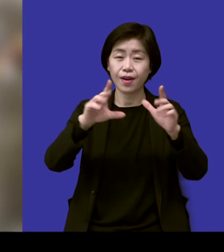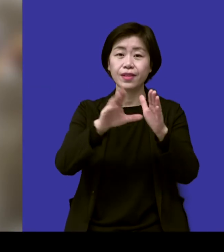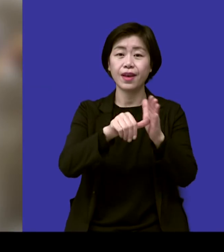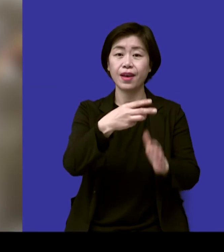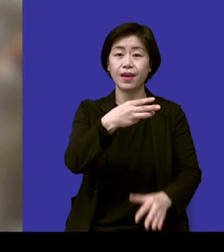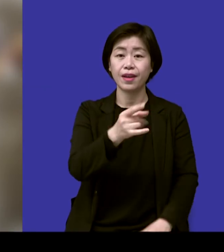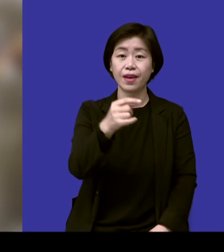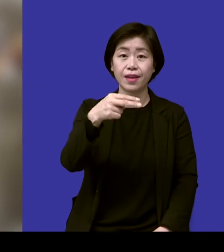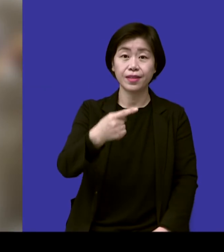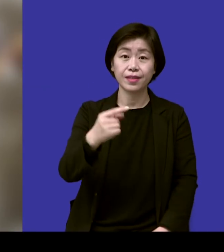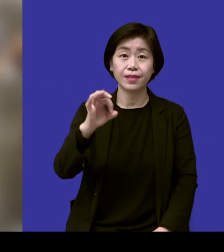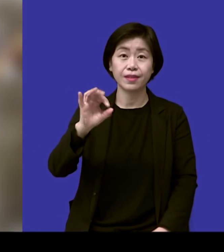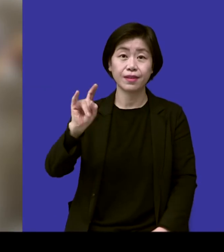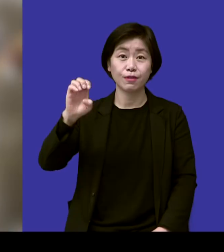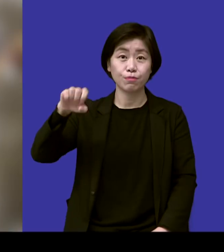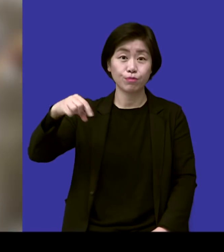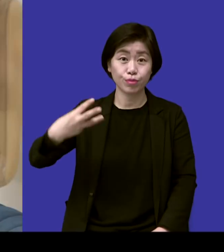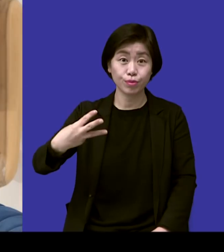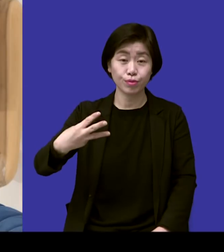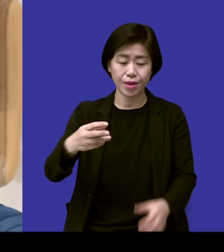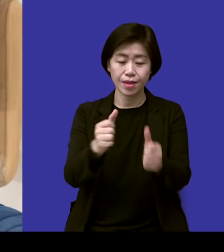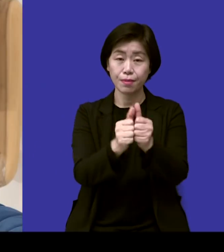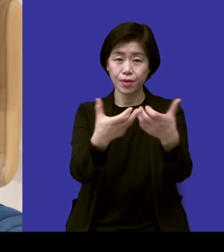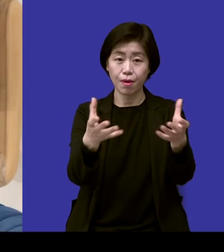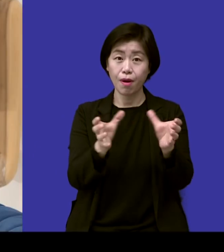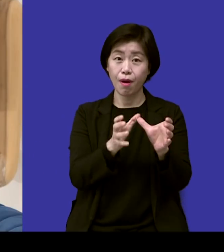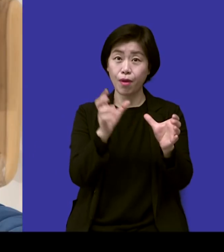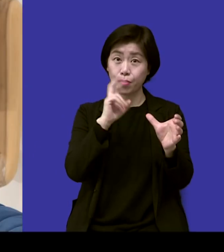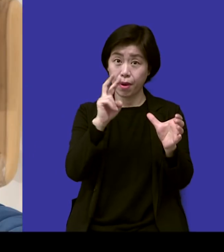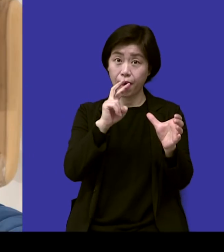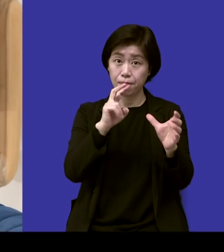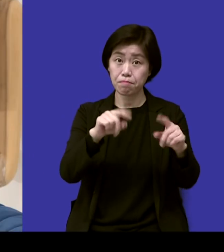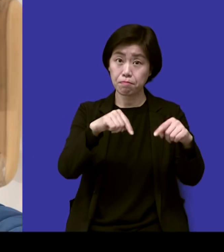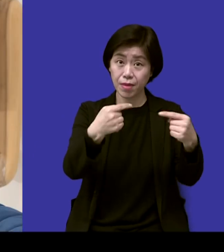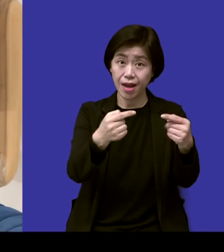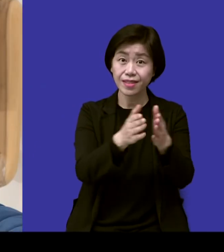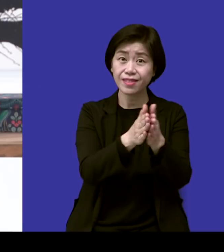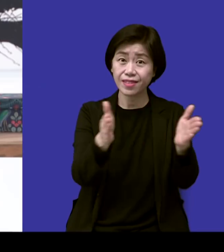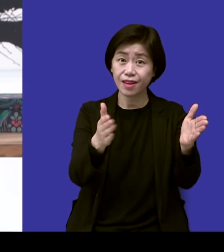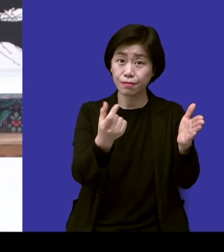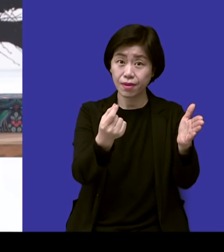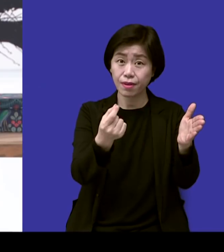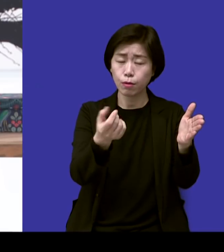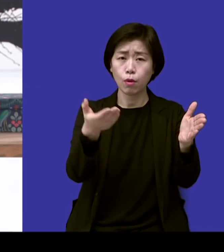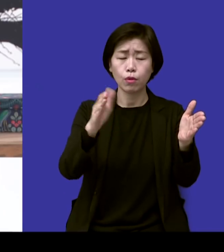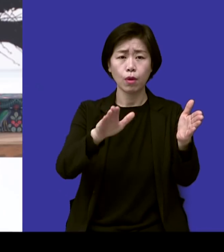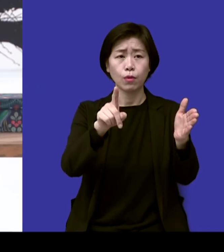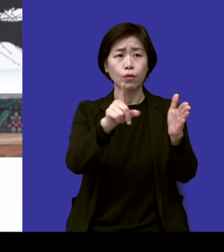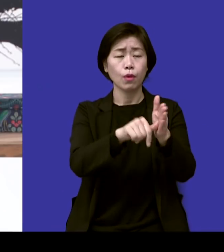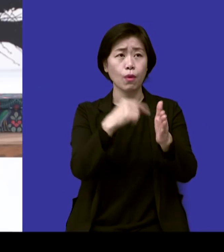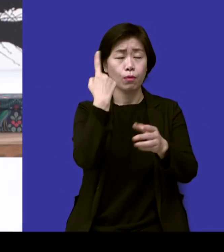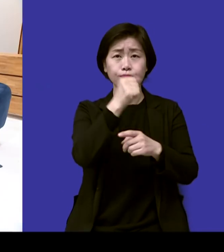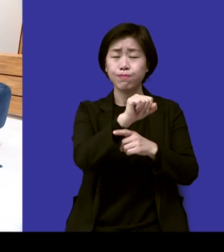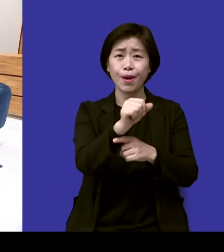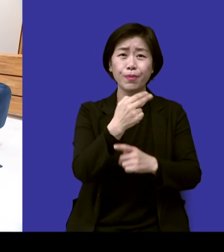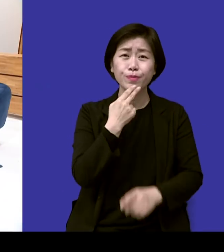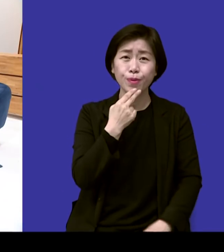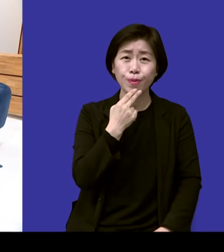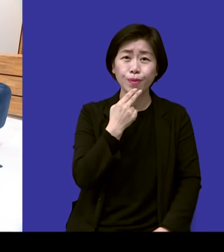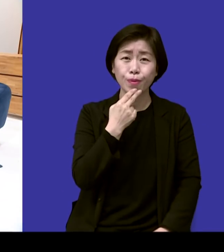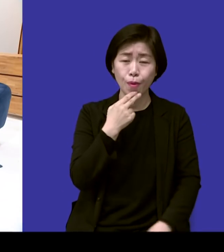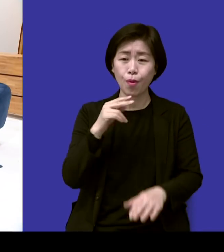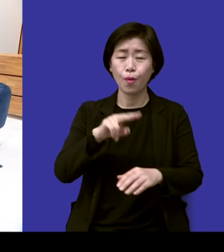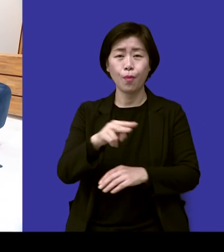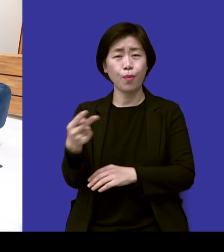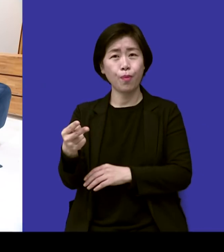애플이라는 아이돌 그룹으로 데뷔를 하셨잖아요. 그런데 사실 이름과 얼굴을 더 많이 알릴 수 있었던 건 미스터 트롯이라는 그쵸. 경연을 통해서였다고 맞아요,